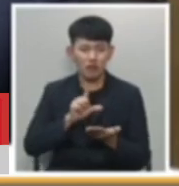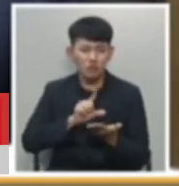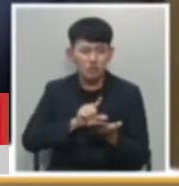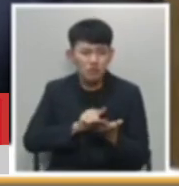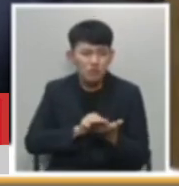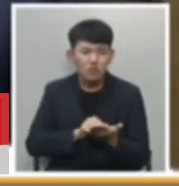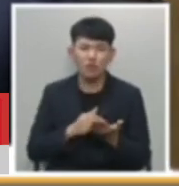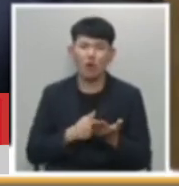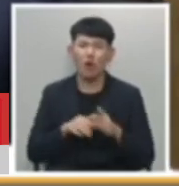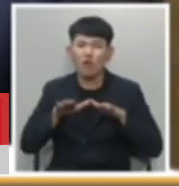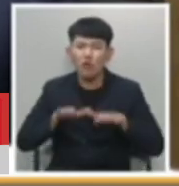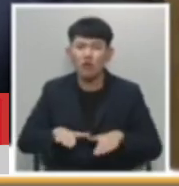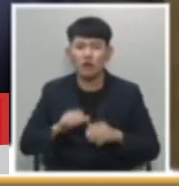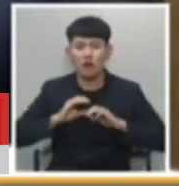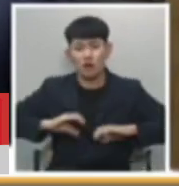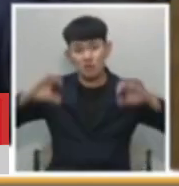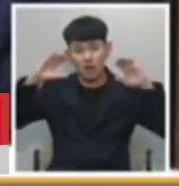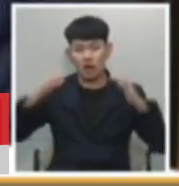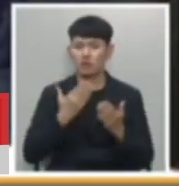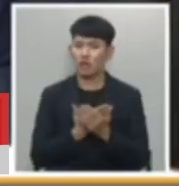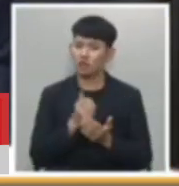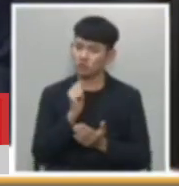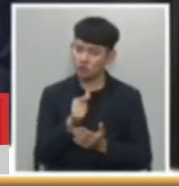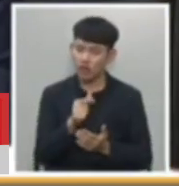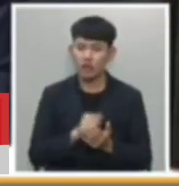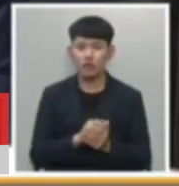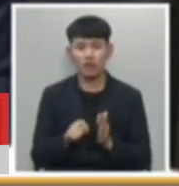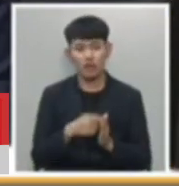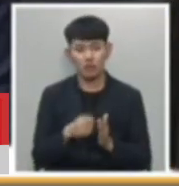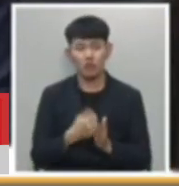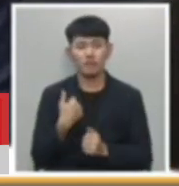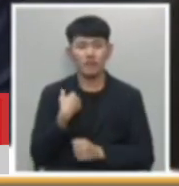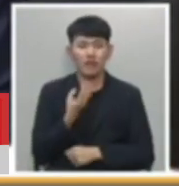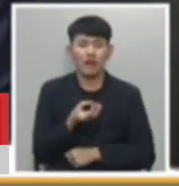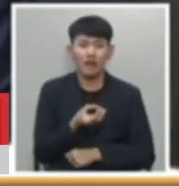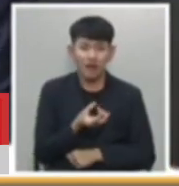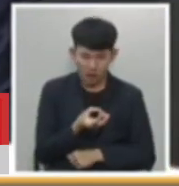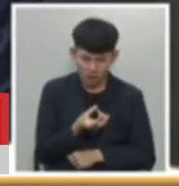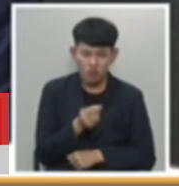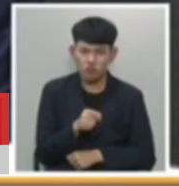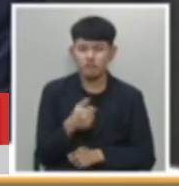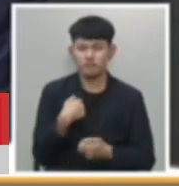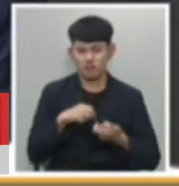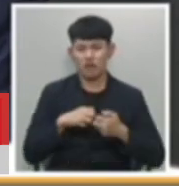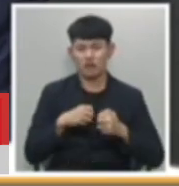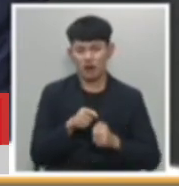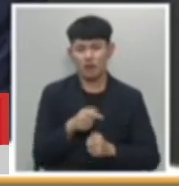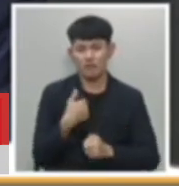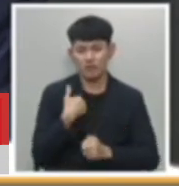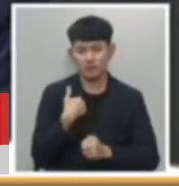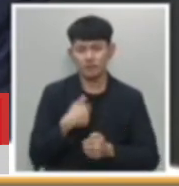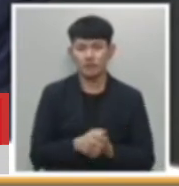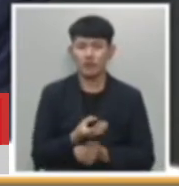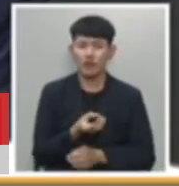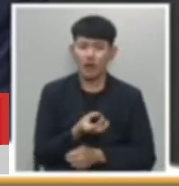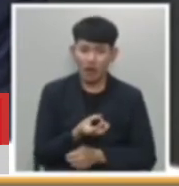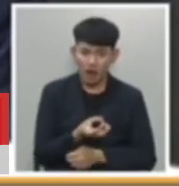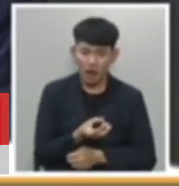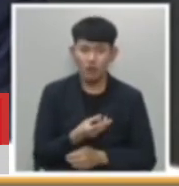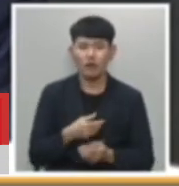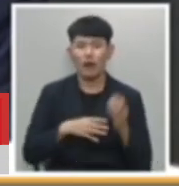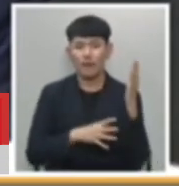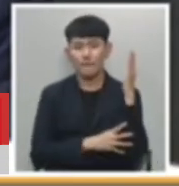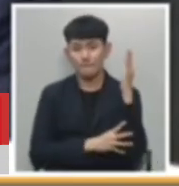ต่างมากรัฐบาลต้องจ่ายมากขึ้นในตัวนี้จะมีข้าวนะครับด้วยซึ่งก็คงจะรวมทั้งข้าวทั้งมันสำป